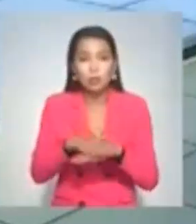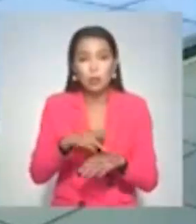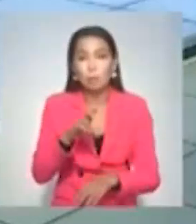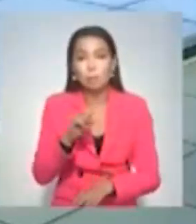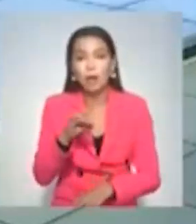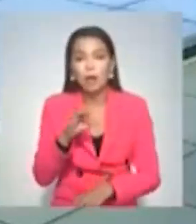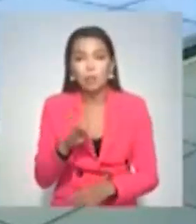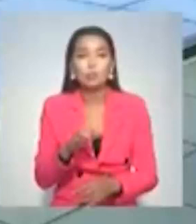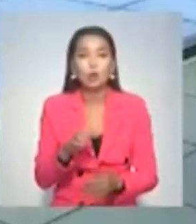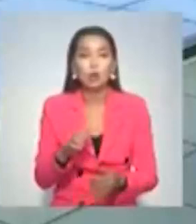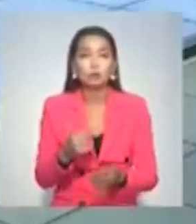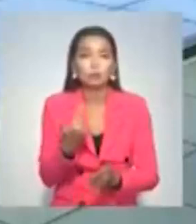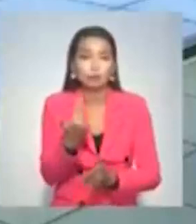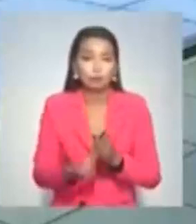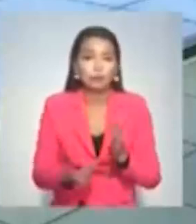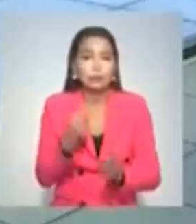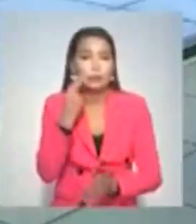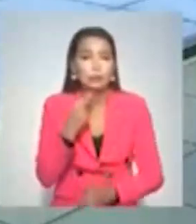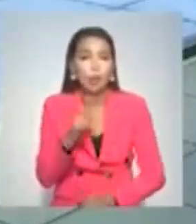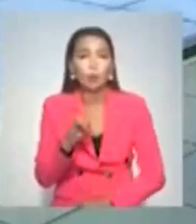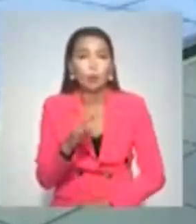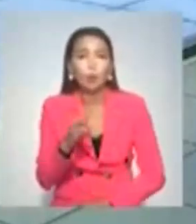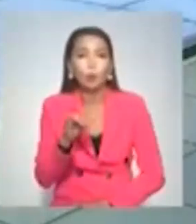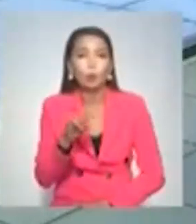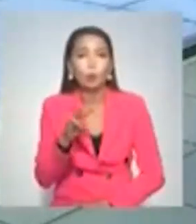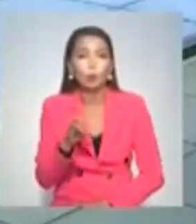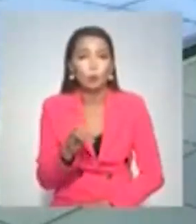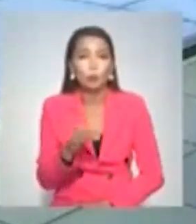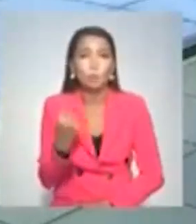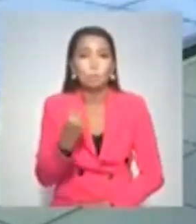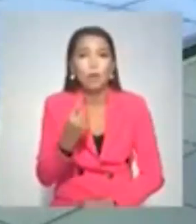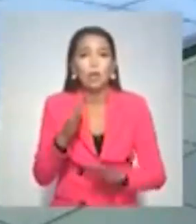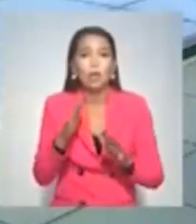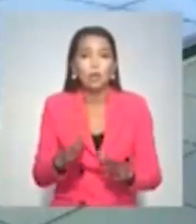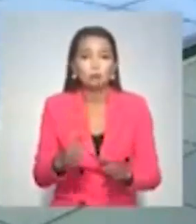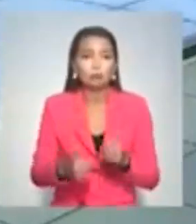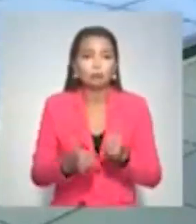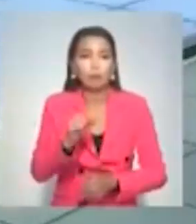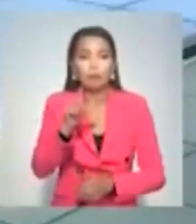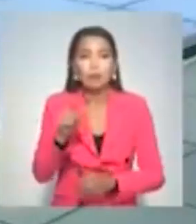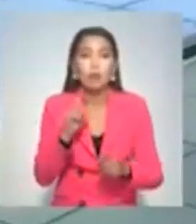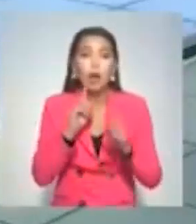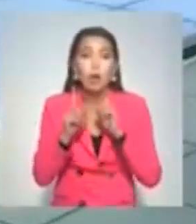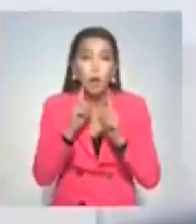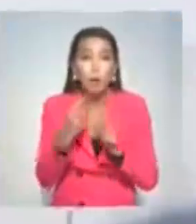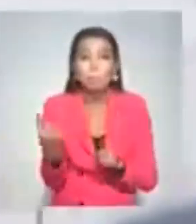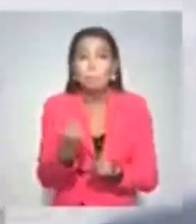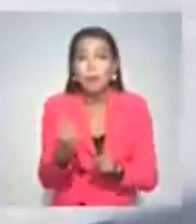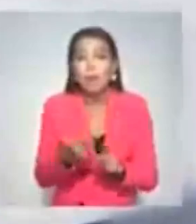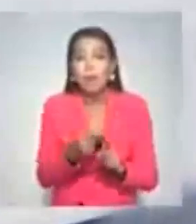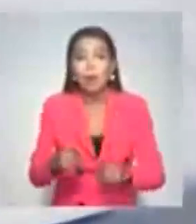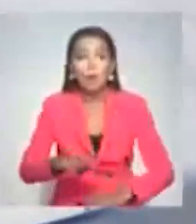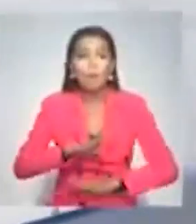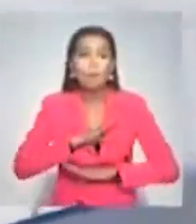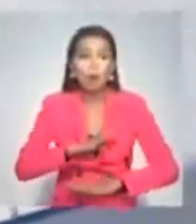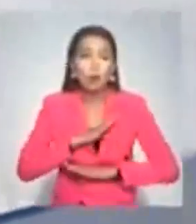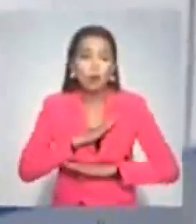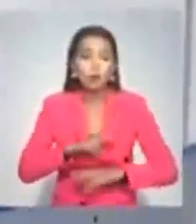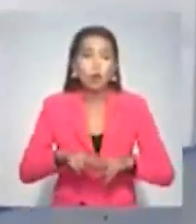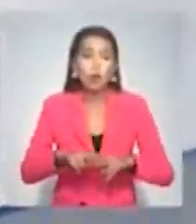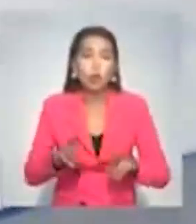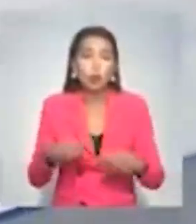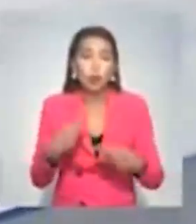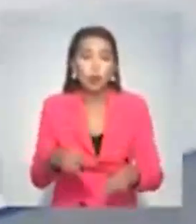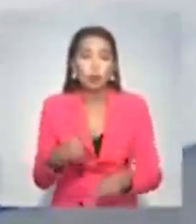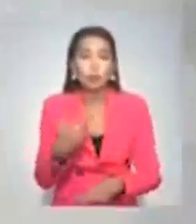сухую проиграл китайскому Куньлуню в первом домашнем поединке Восточной конференции. В первом периоде в воротах столичного клуба побывали